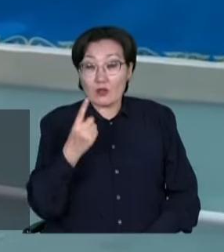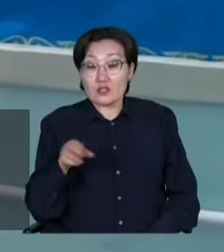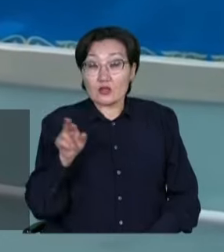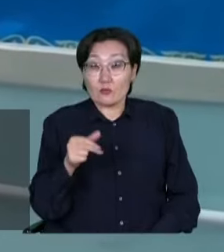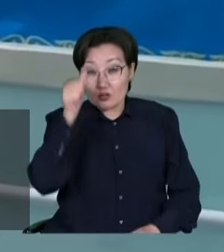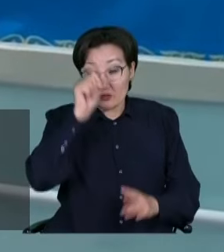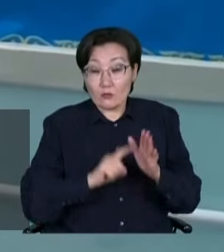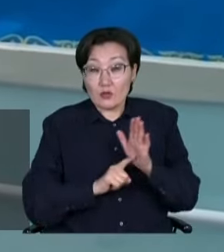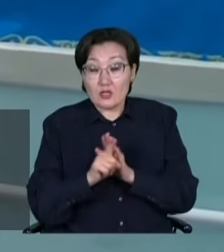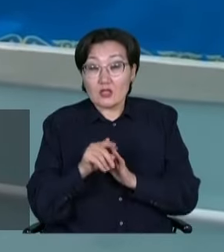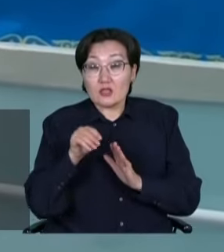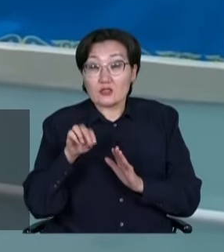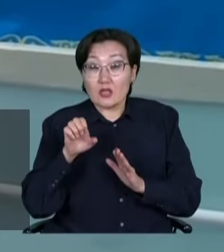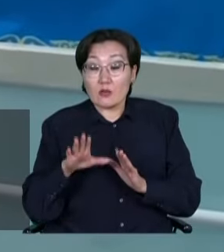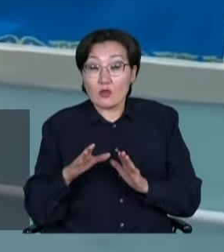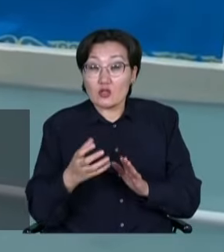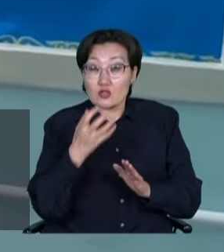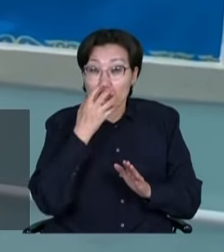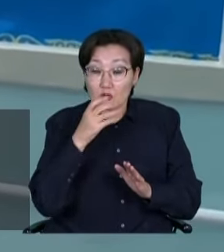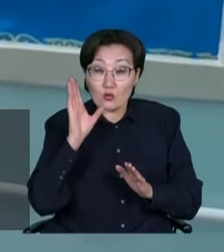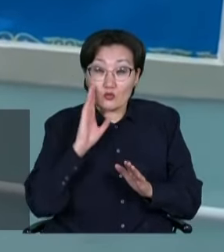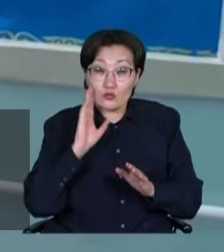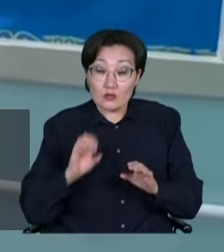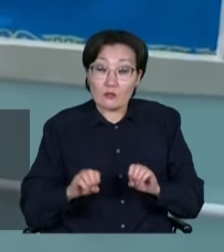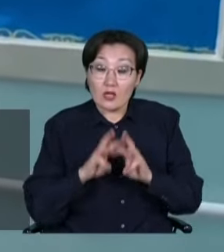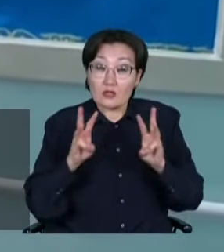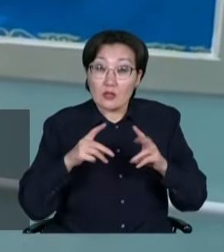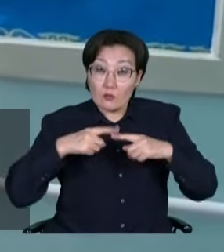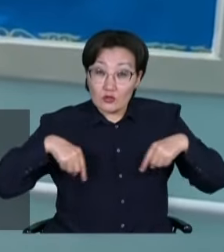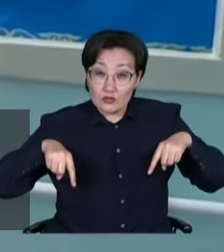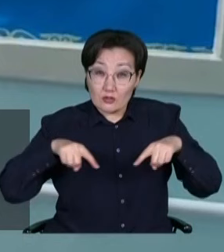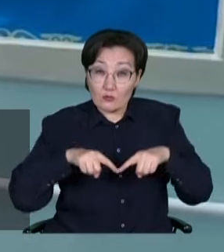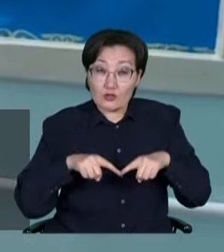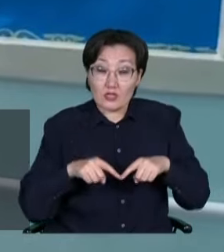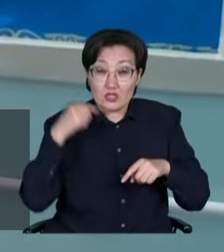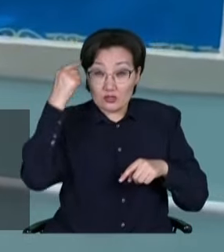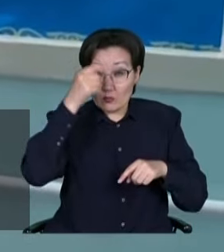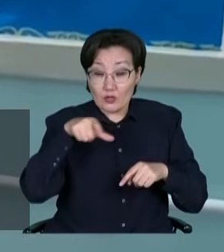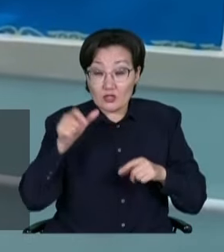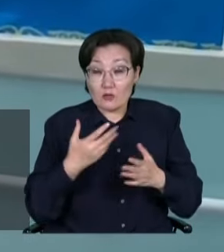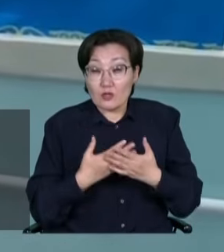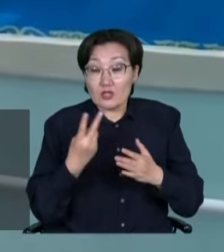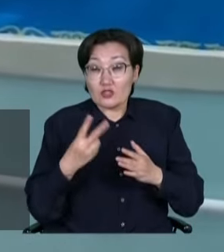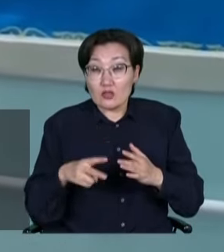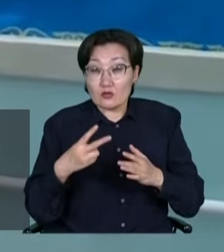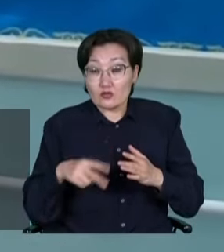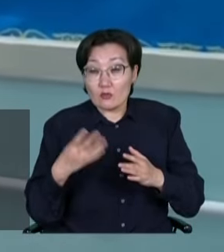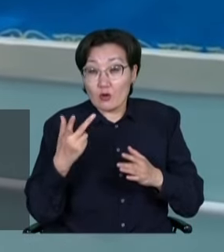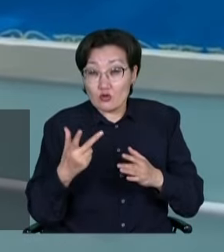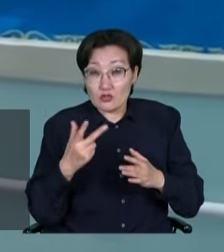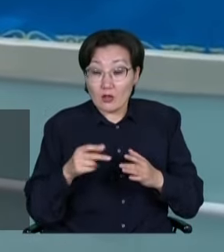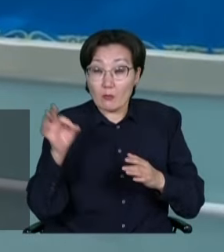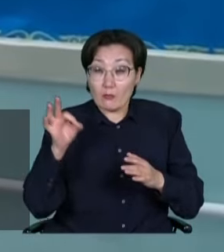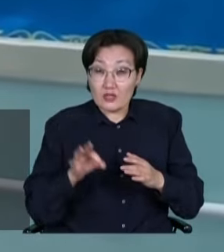бастап Сәтбаев жылу сумен жабдықтау кәсіпорнының барлық коммуналдық қызметтеріне жеке тұлғаларға шамамен